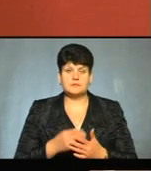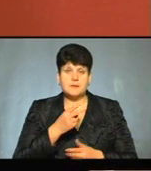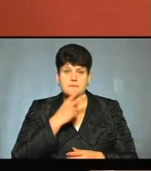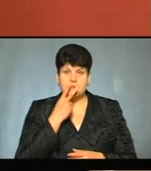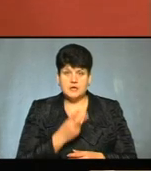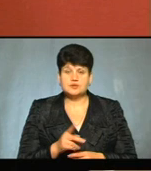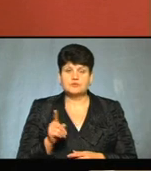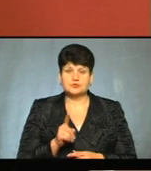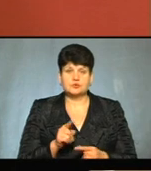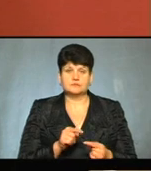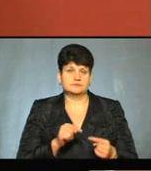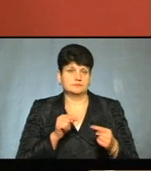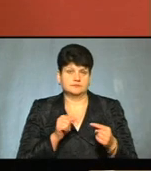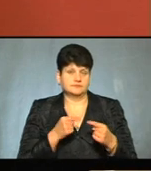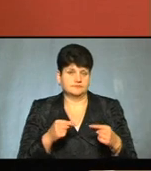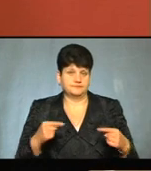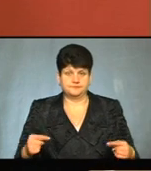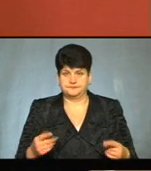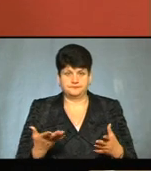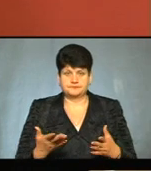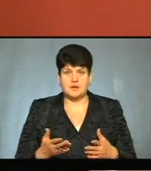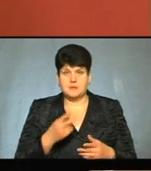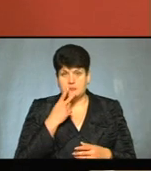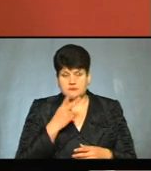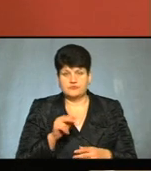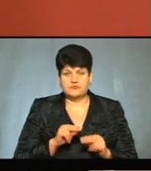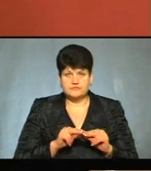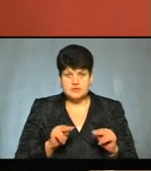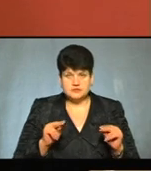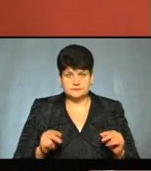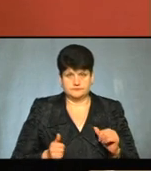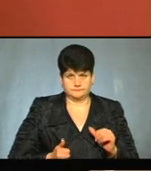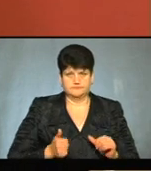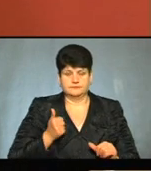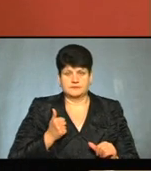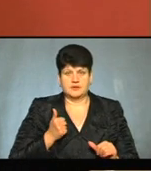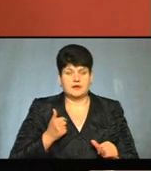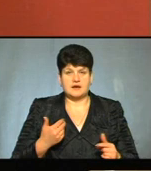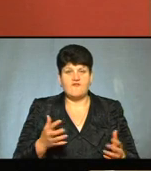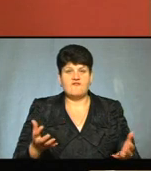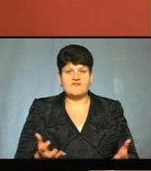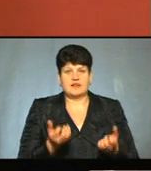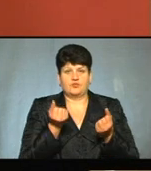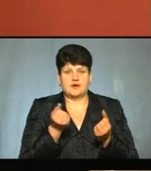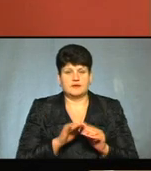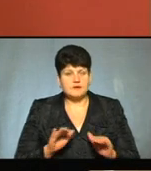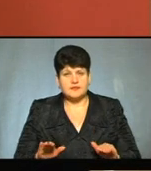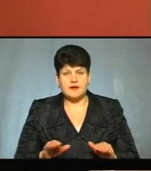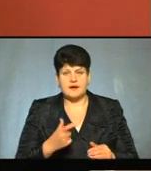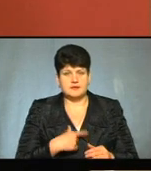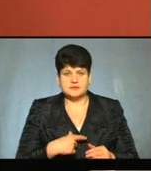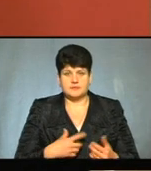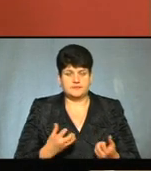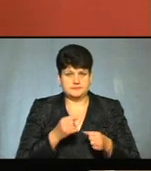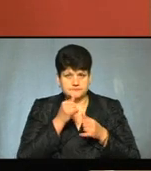Отже, ми бачимо цілком протилежну реакцію, бачимо і вчительку-героїню, яка врятувала клас, на жаль, не врятувала себе і загинула, і